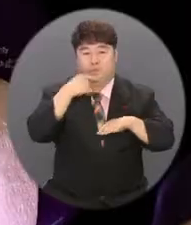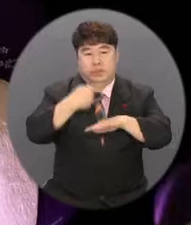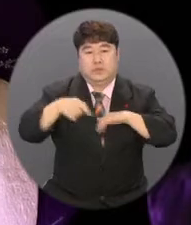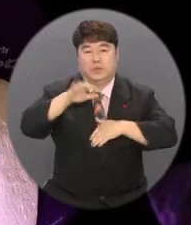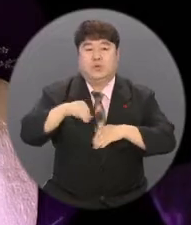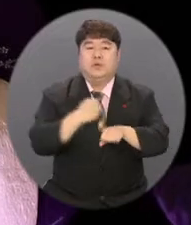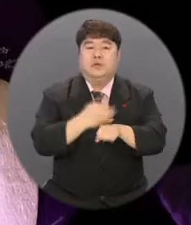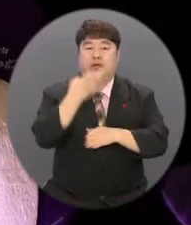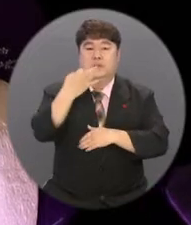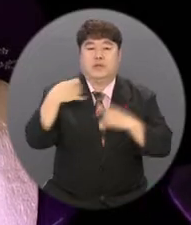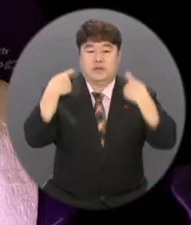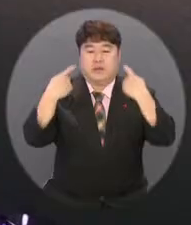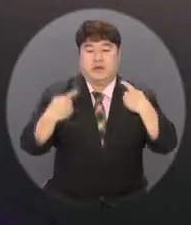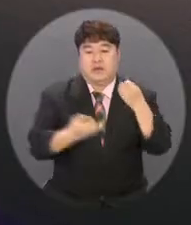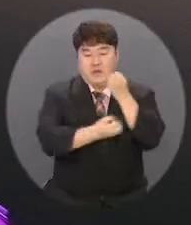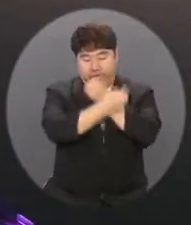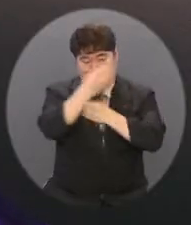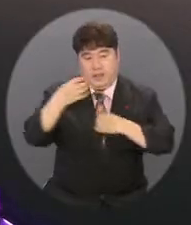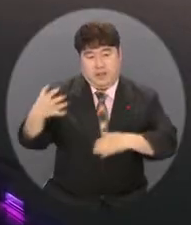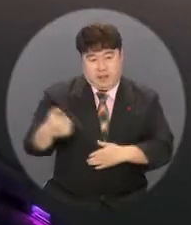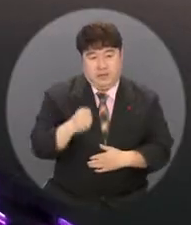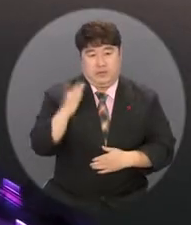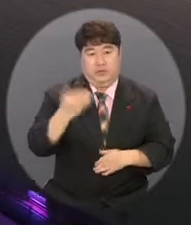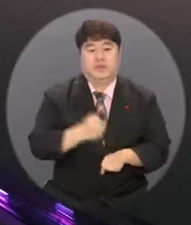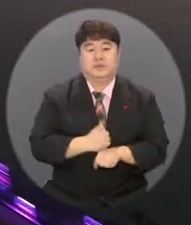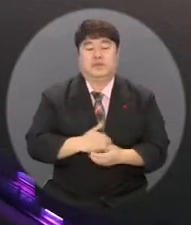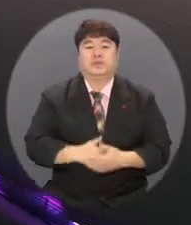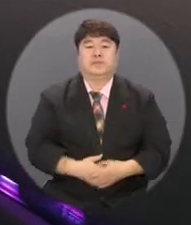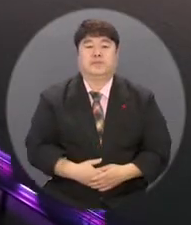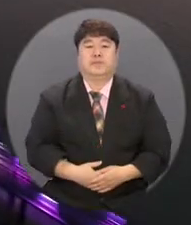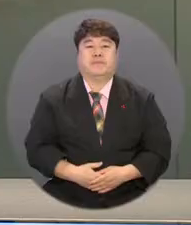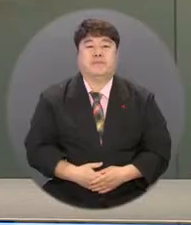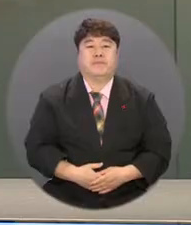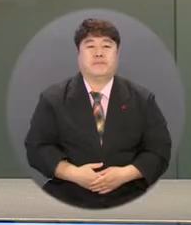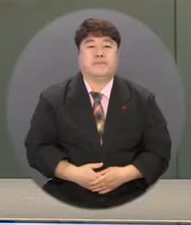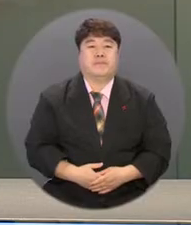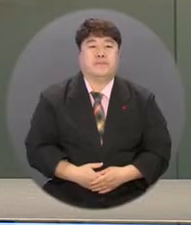관광의 별을 보유하게 됐습니다. MBC 뉴스 양혜승입니다.